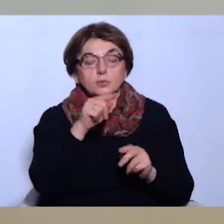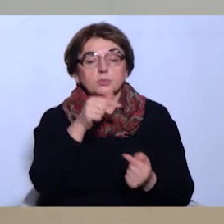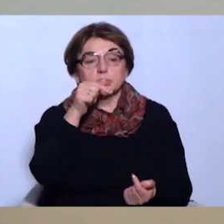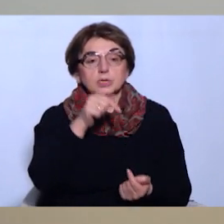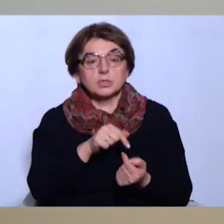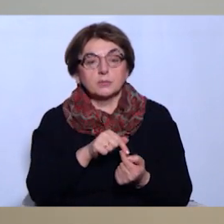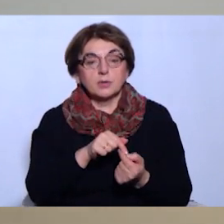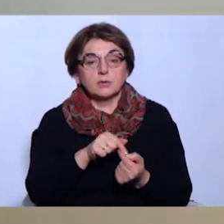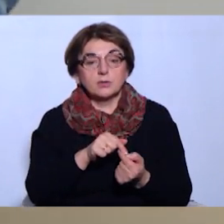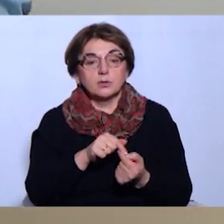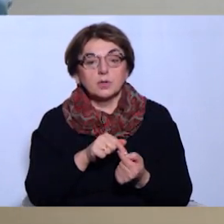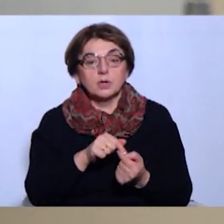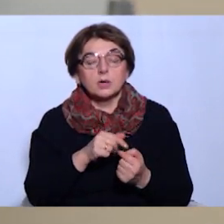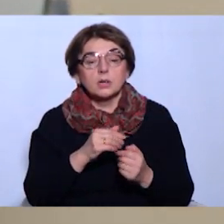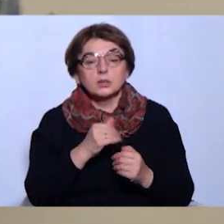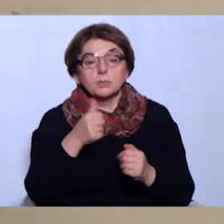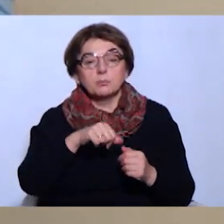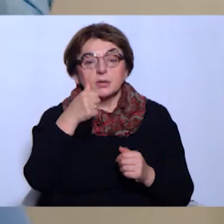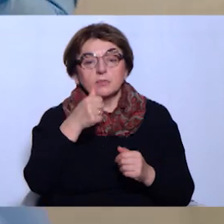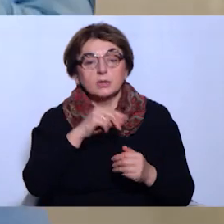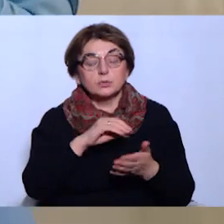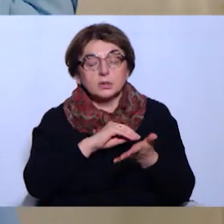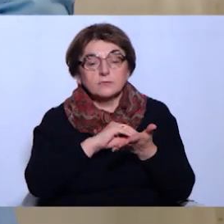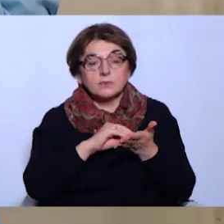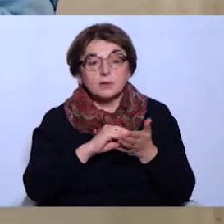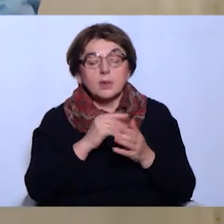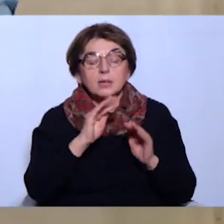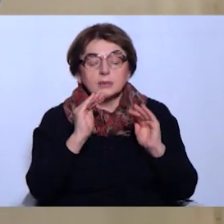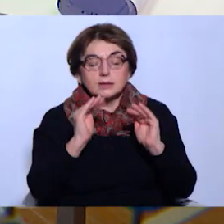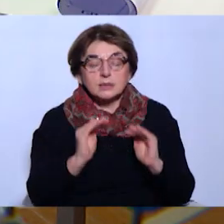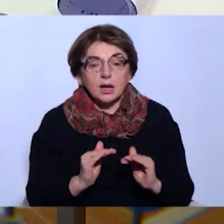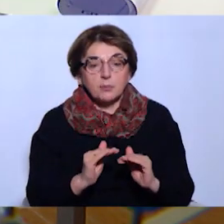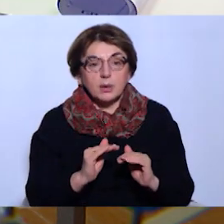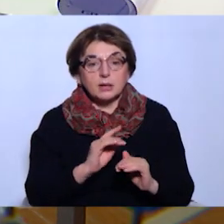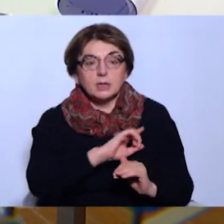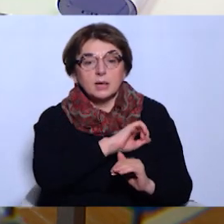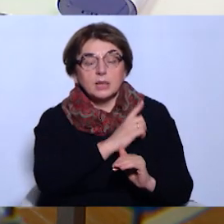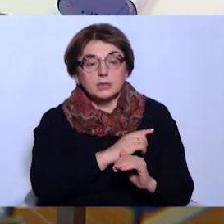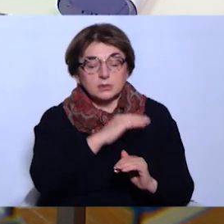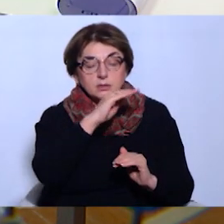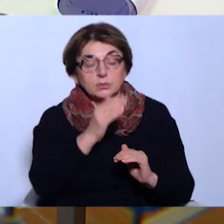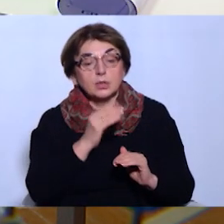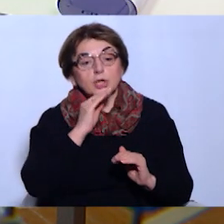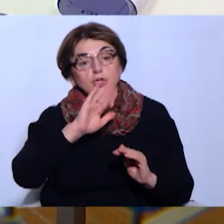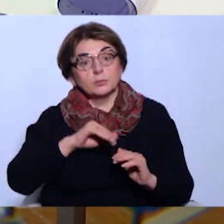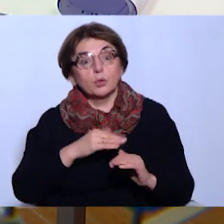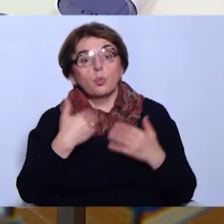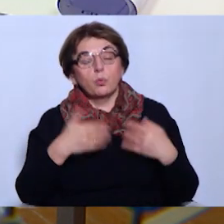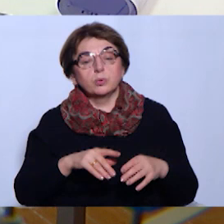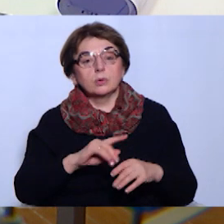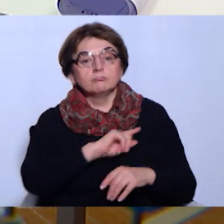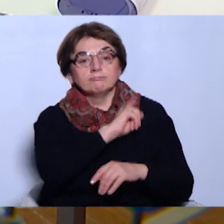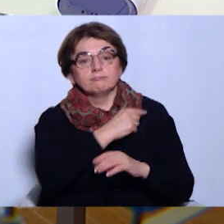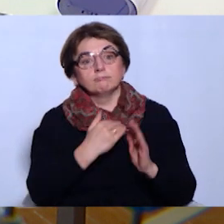რომლის მიხედვითაც ჯერ ივსება უფრო დაბალი ენერგიის მქონე ორბიტალი, ხოლო შემდეგ ივსება უფრო მაღალი ენერგიის მქონე